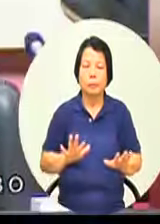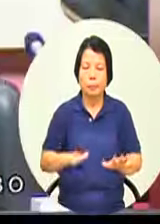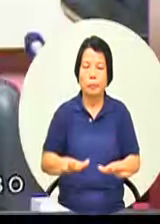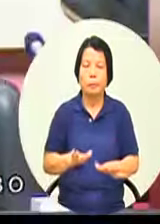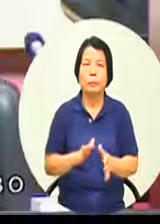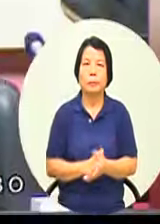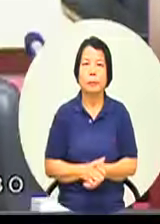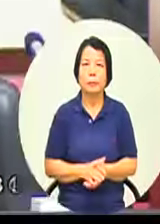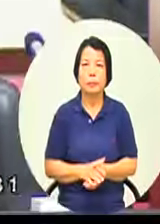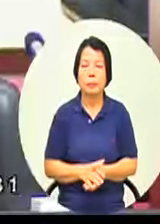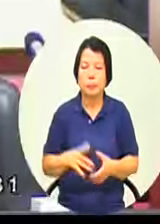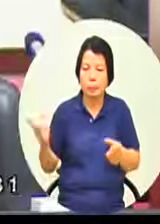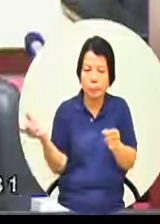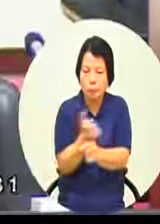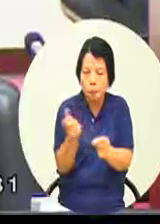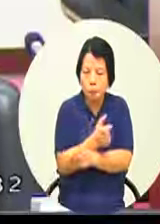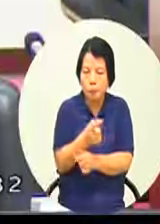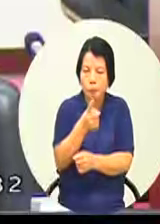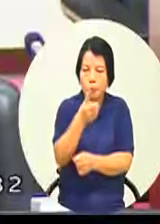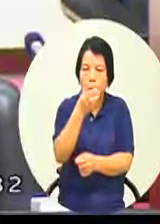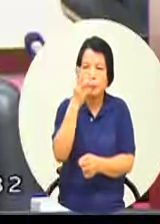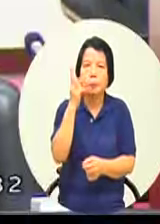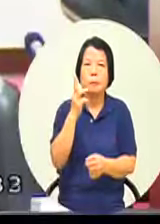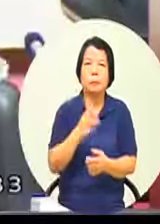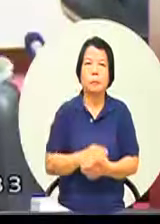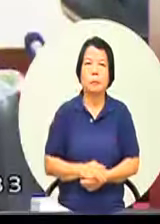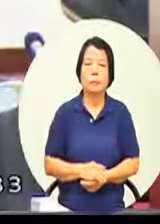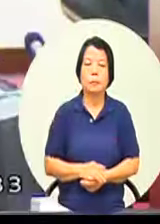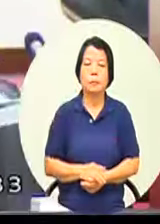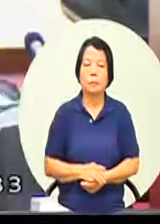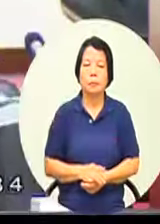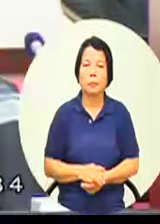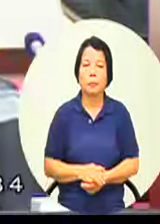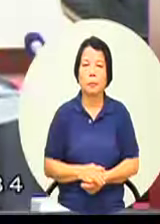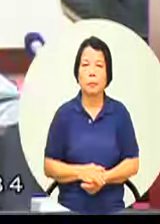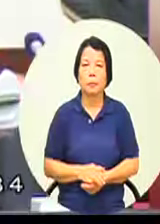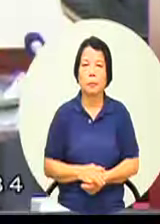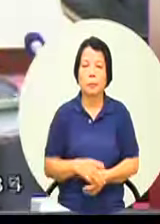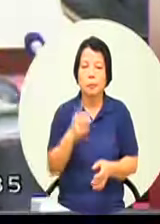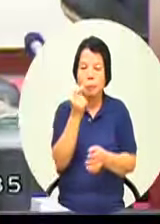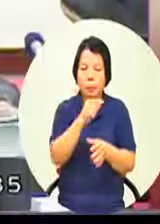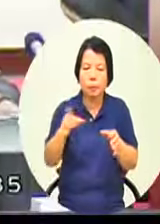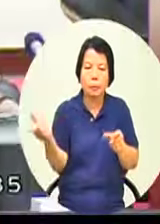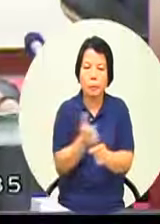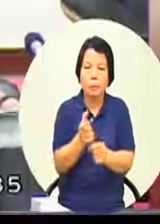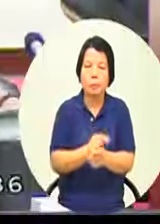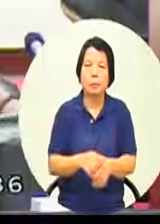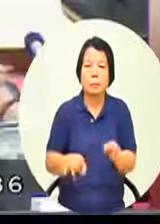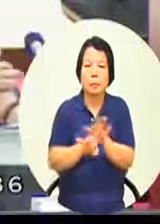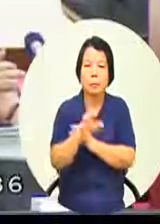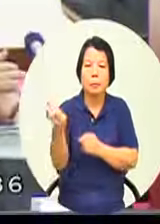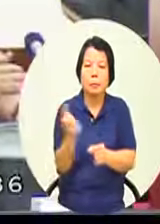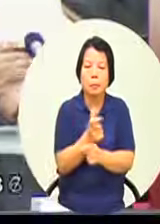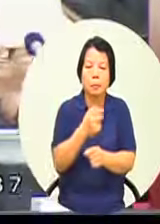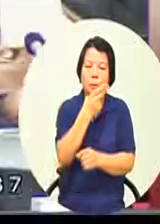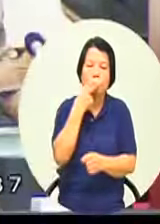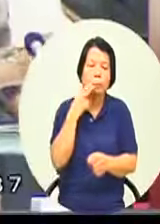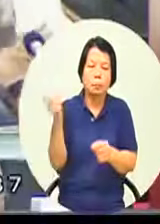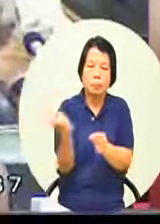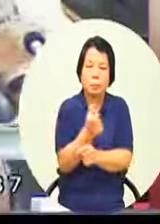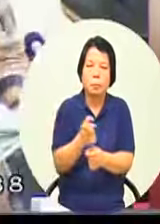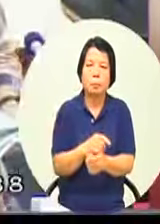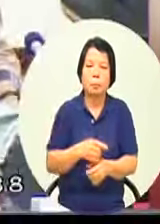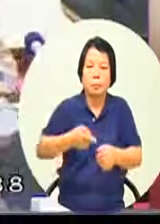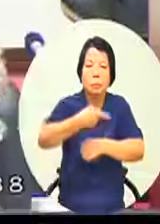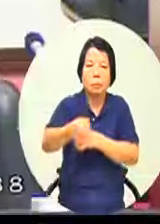又接着台风，尼伯特台风， 莫兰蒂台风、美姬台风，紧接着后